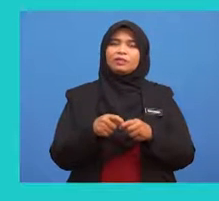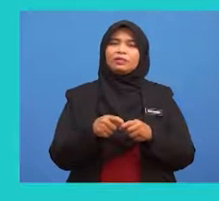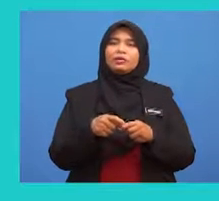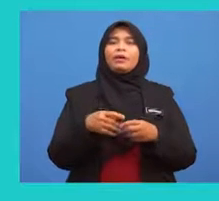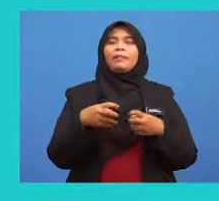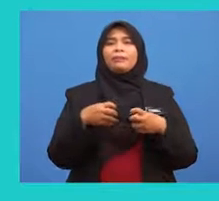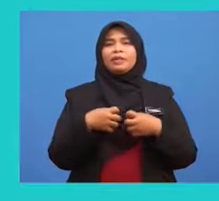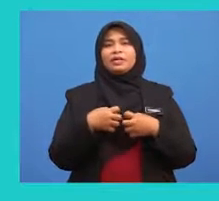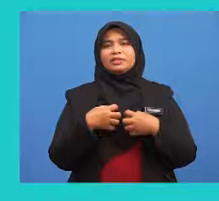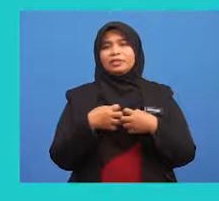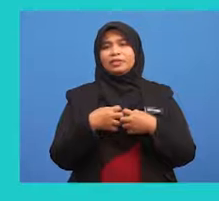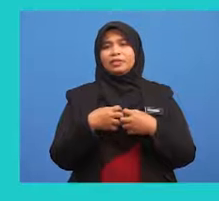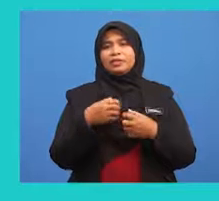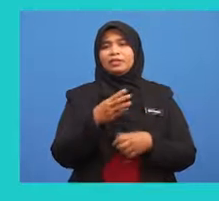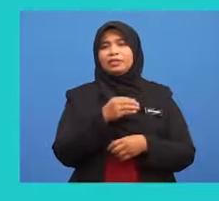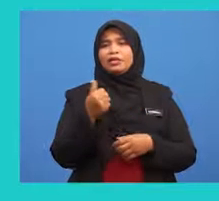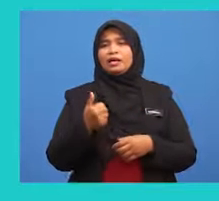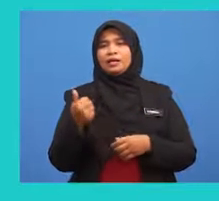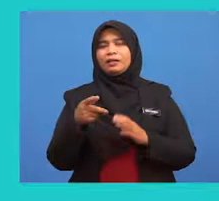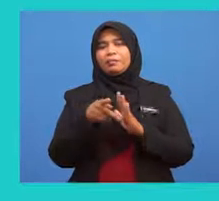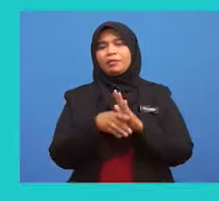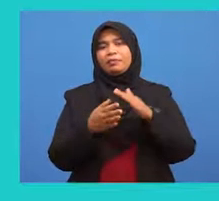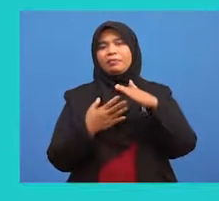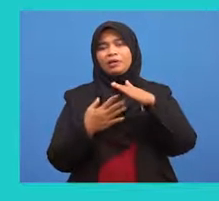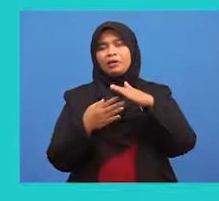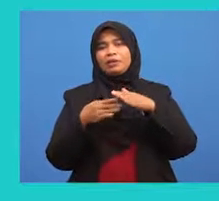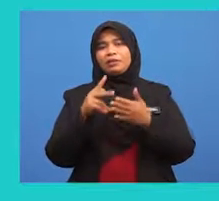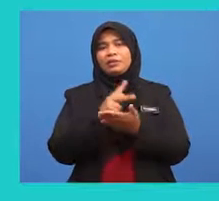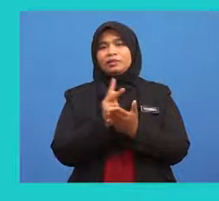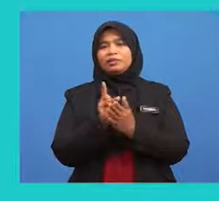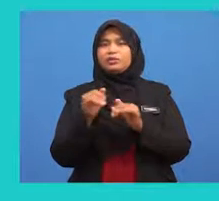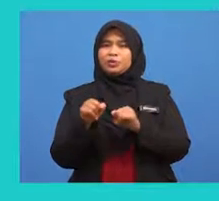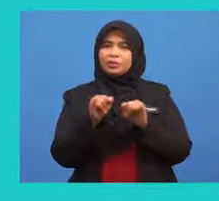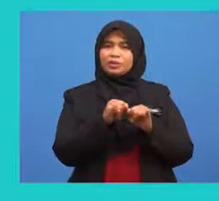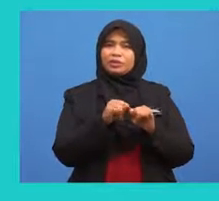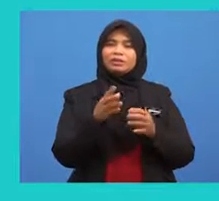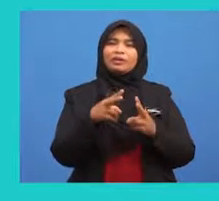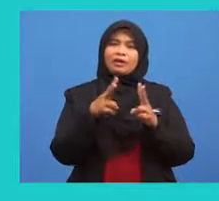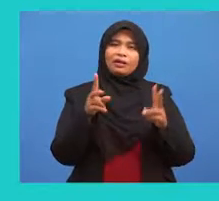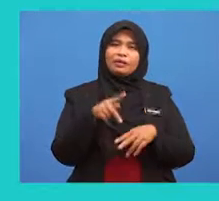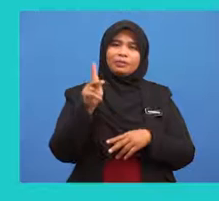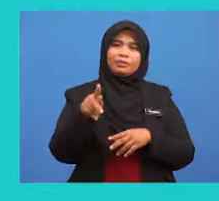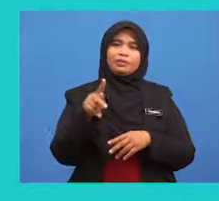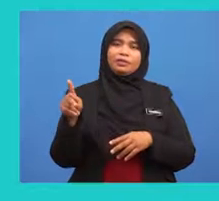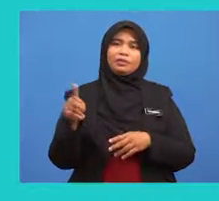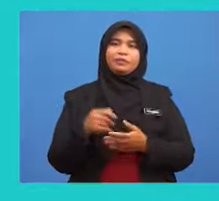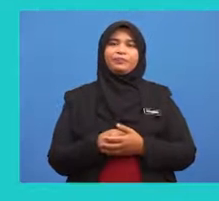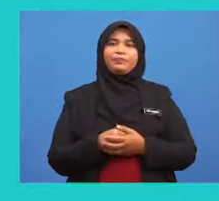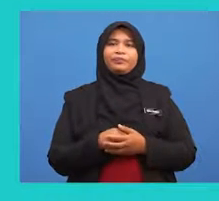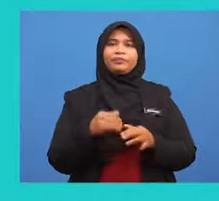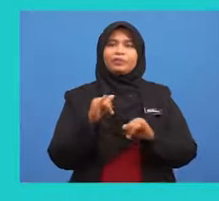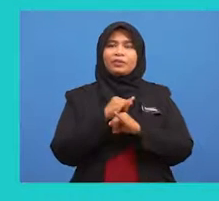pengadun kek dan alat membakar kek juga diperlukan. Lagi, jangan